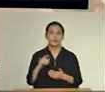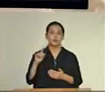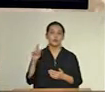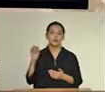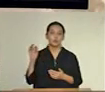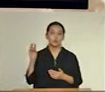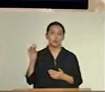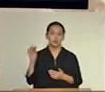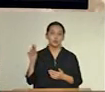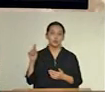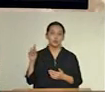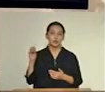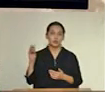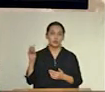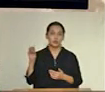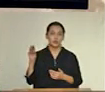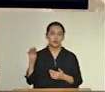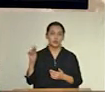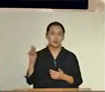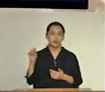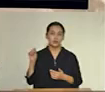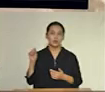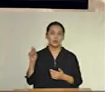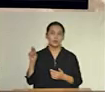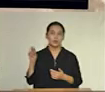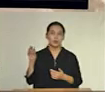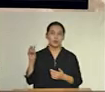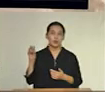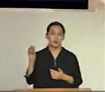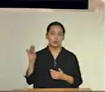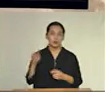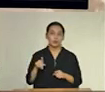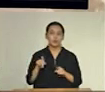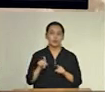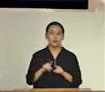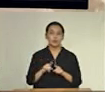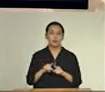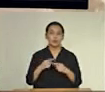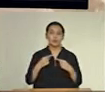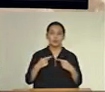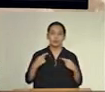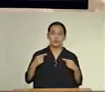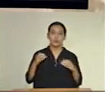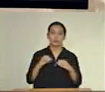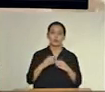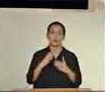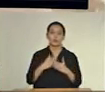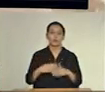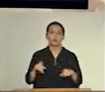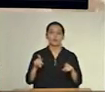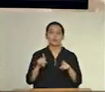embriologiya, genetika, gistologiya, paleontologiya kabi bir qator bo'limlari mavjud. Mana